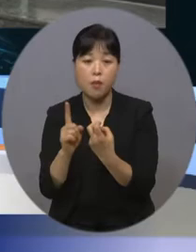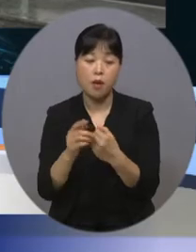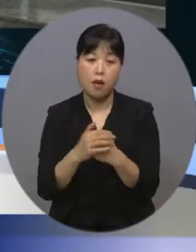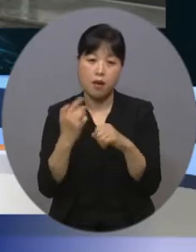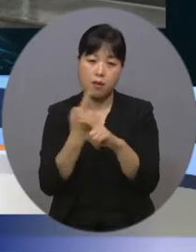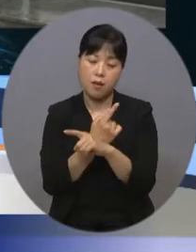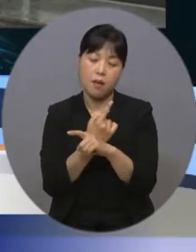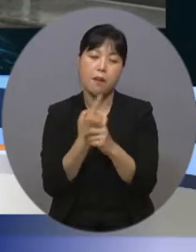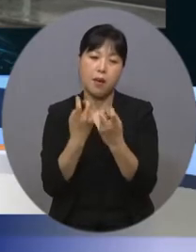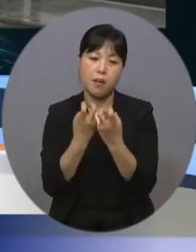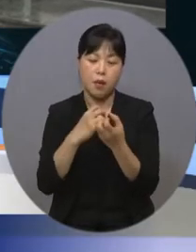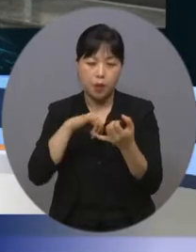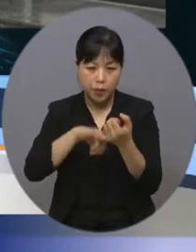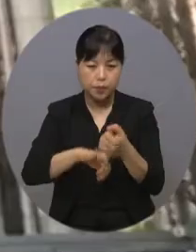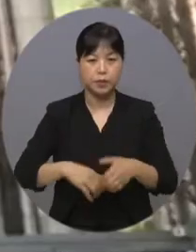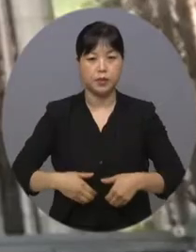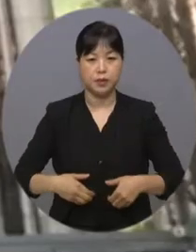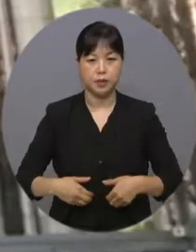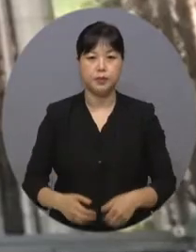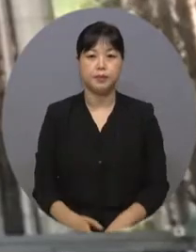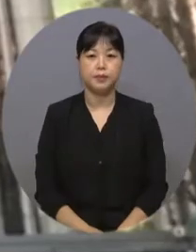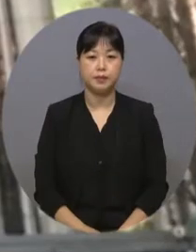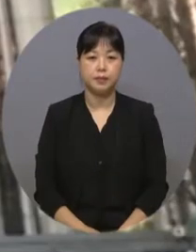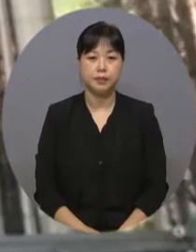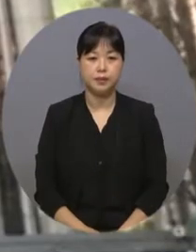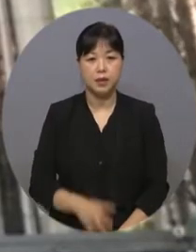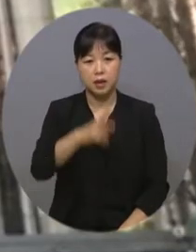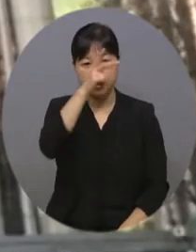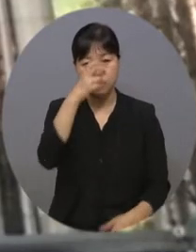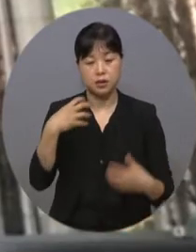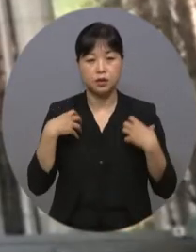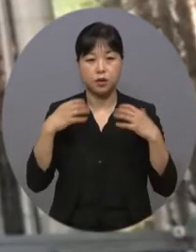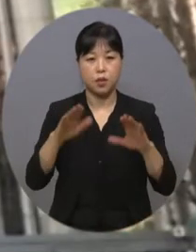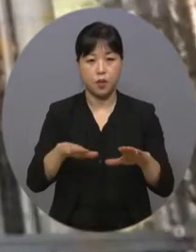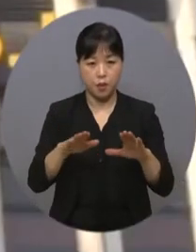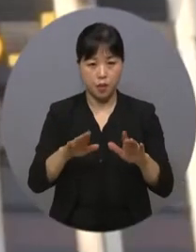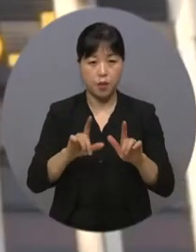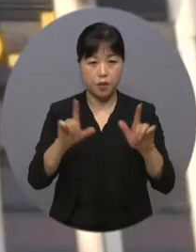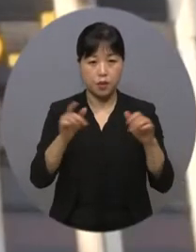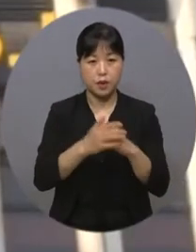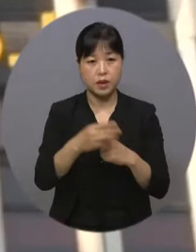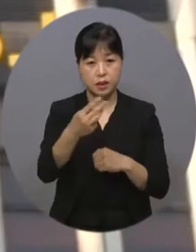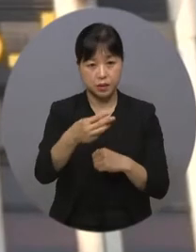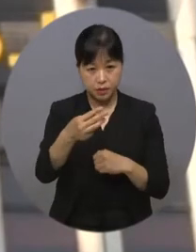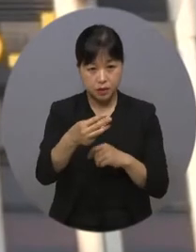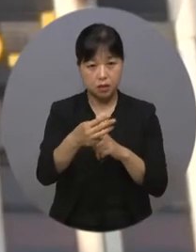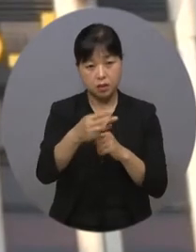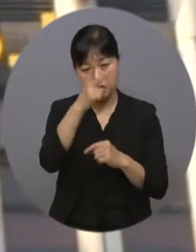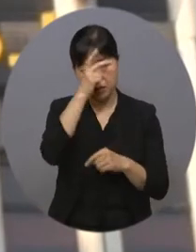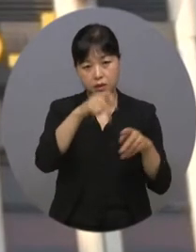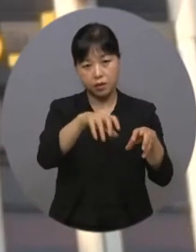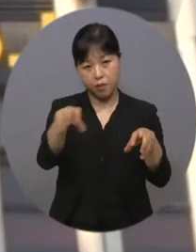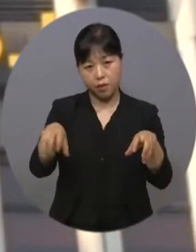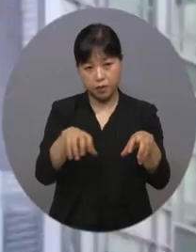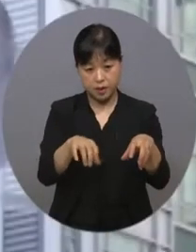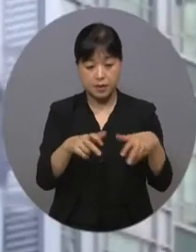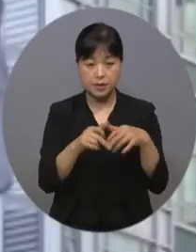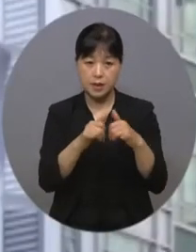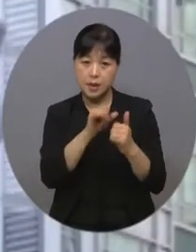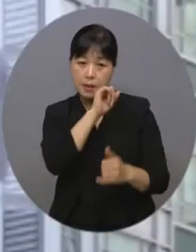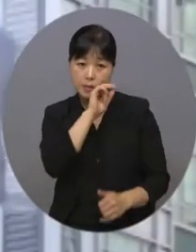꼭 필요하겠습니다 경찰청이 올해 전국 3000여개 경찰관서 를 대상으로 장애인